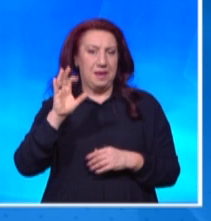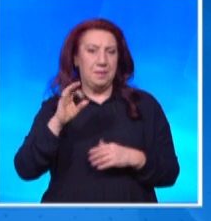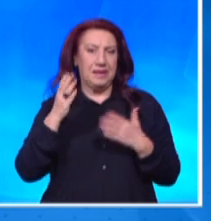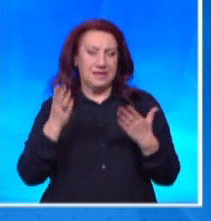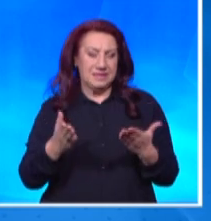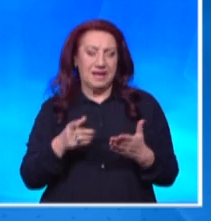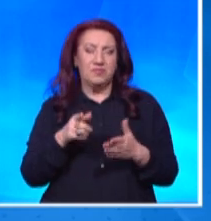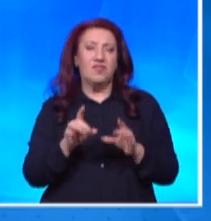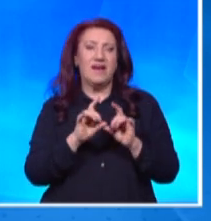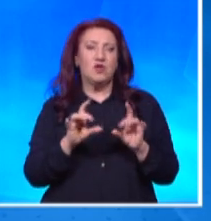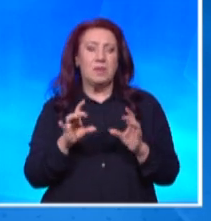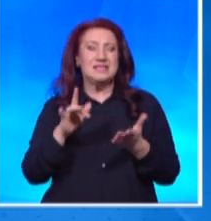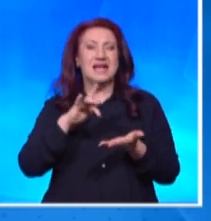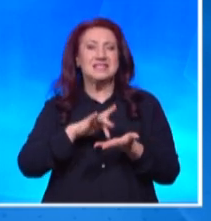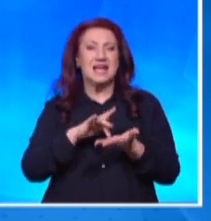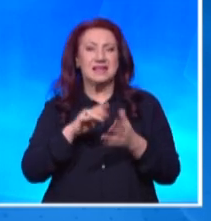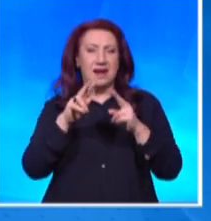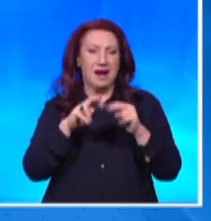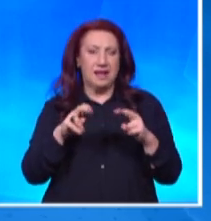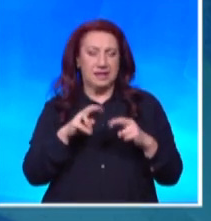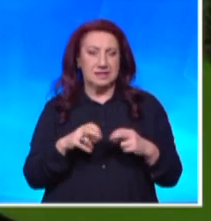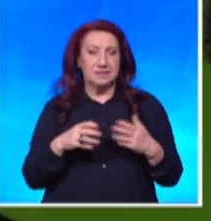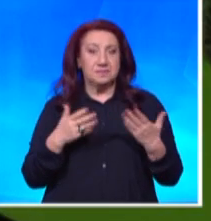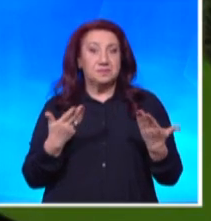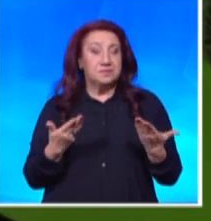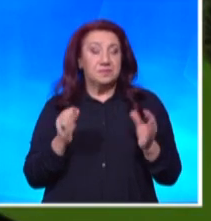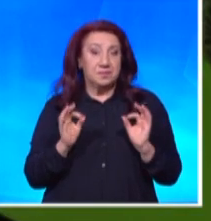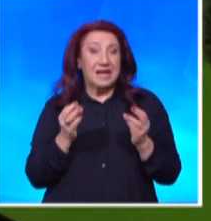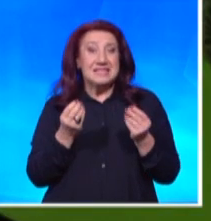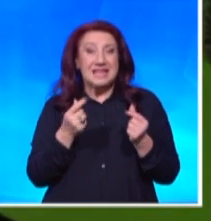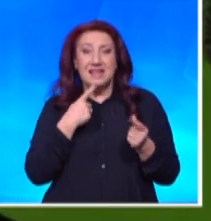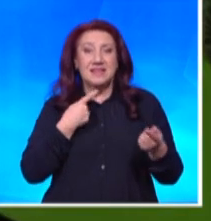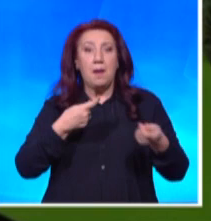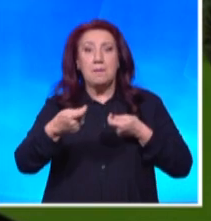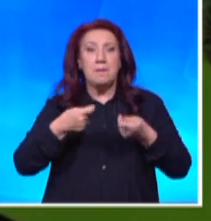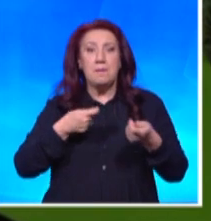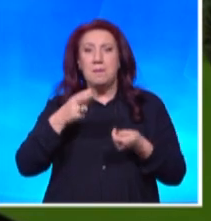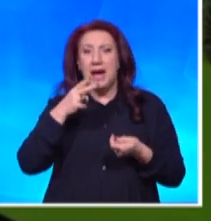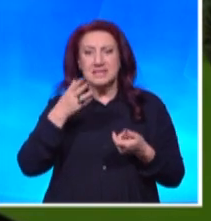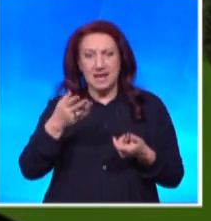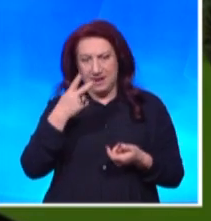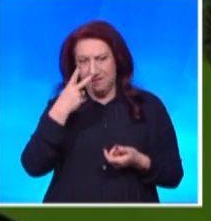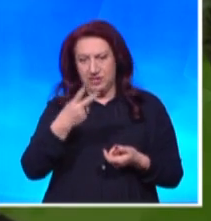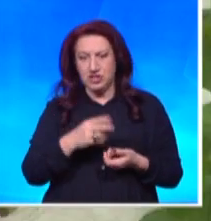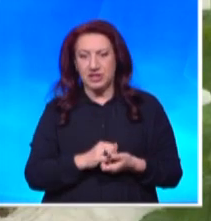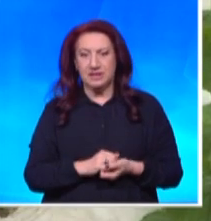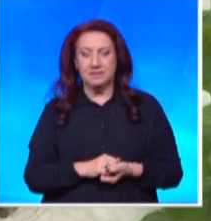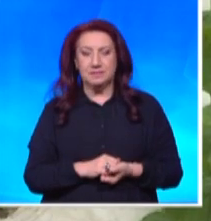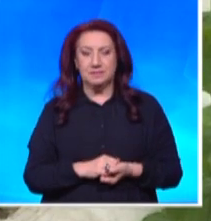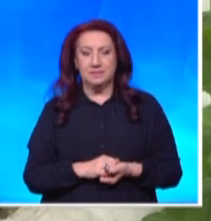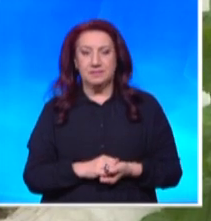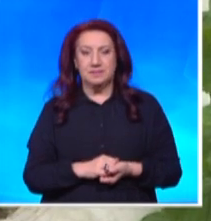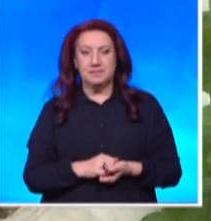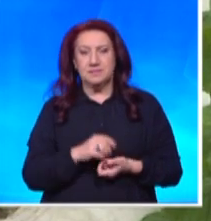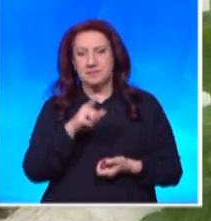селското стопанство. Какви са тези цени по пазарите, направихме проверка в три от големите в столицата. От